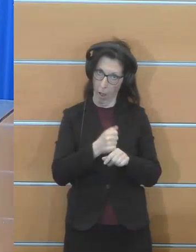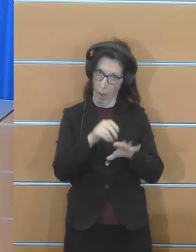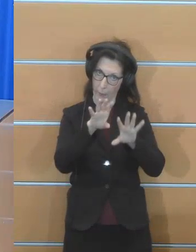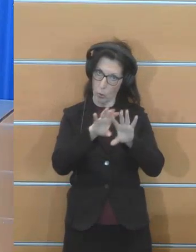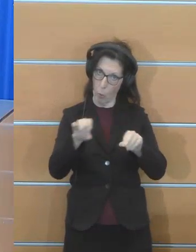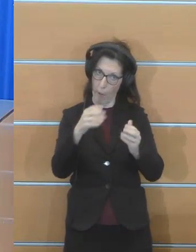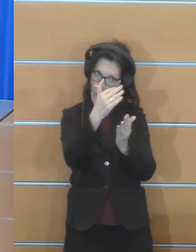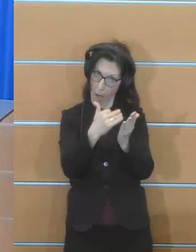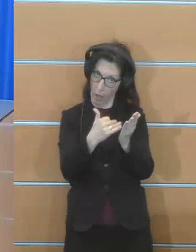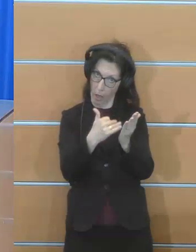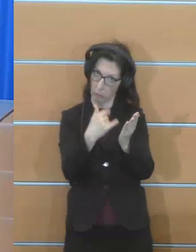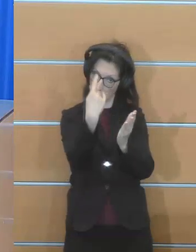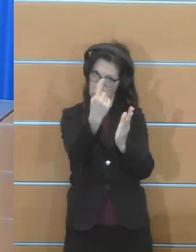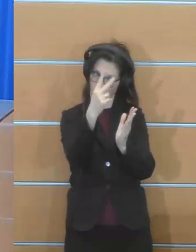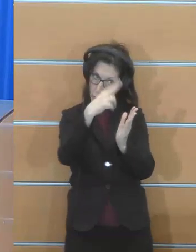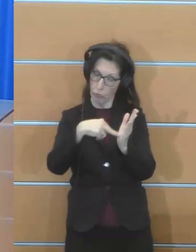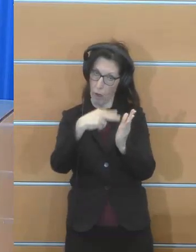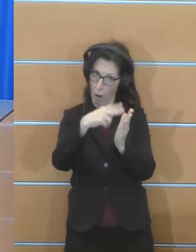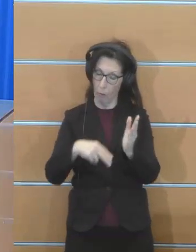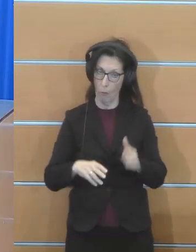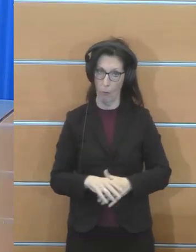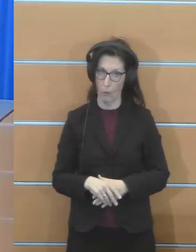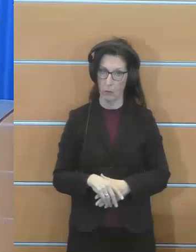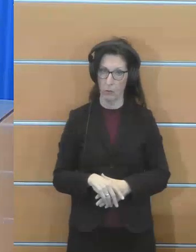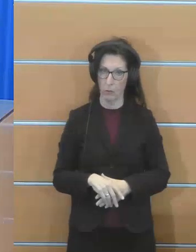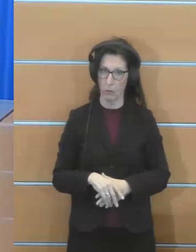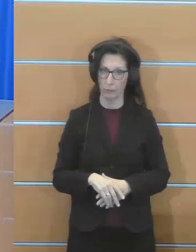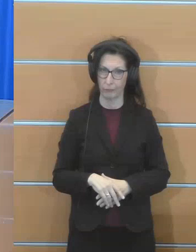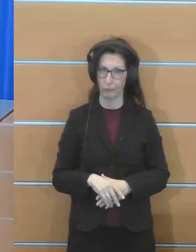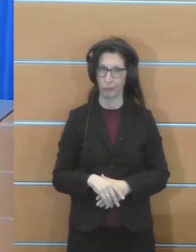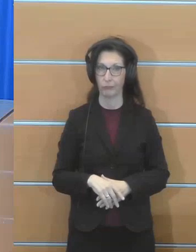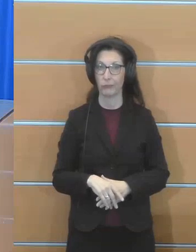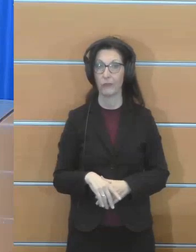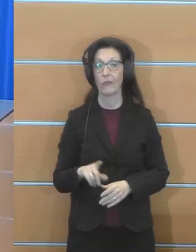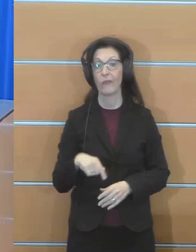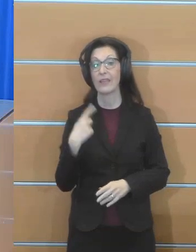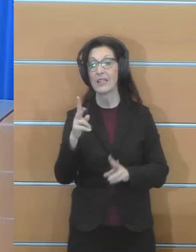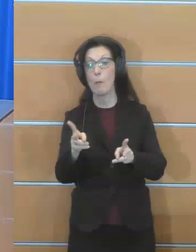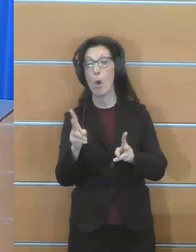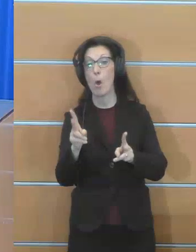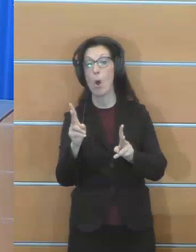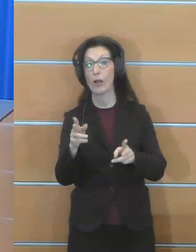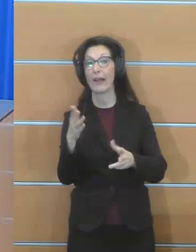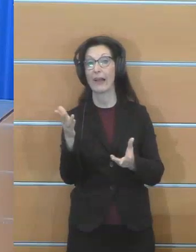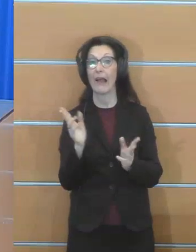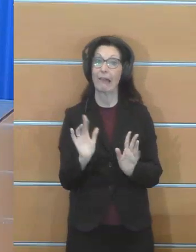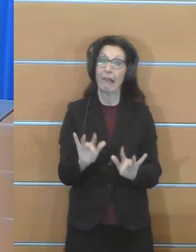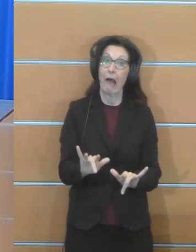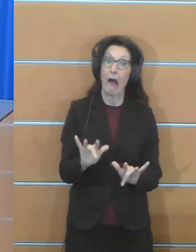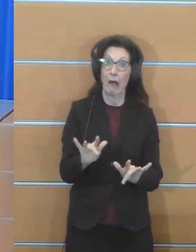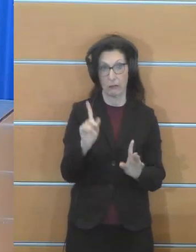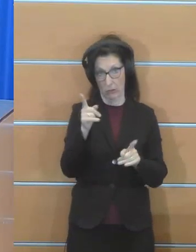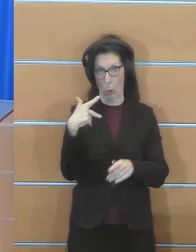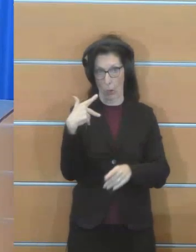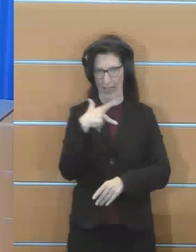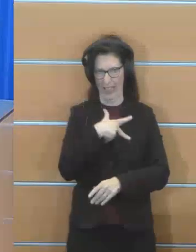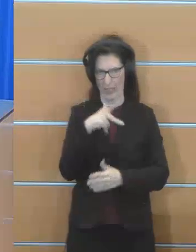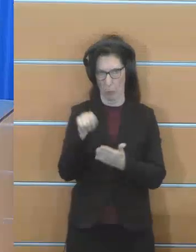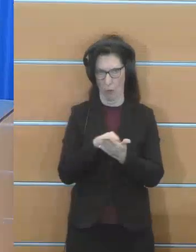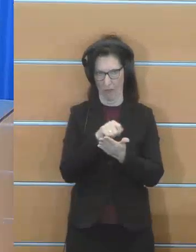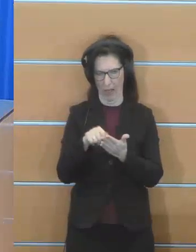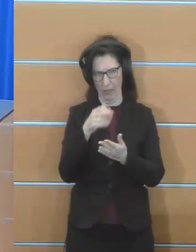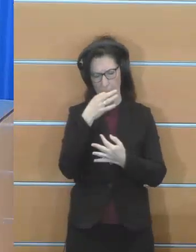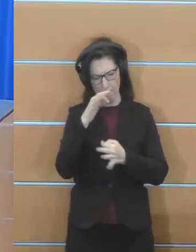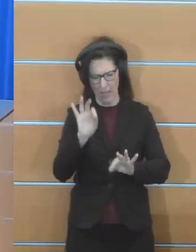durch und wenn sie bei nächster Gelegenheit die SPÖ meine Damen und